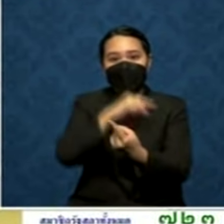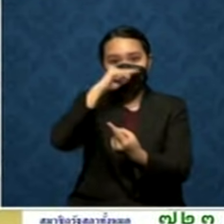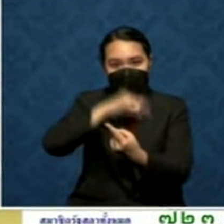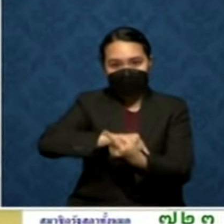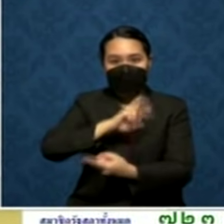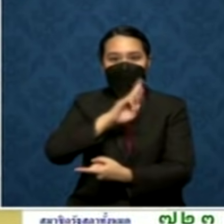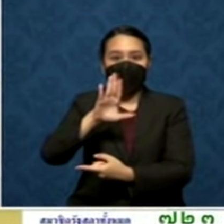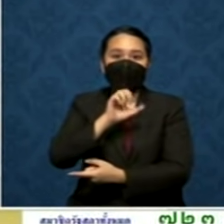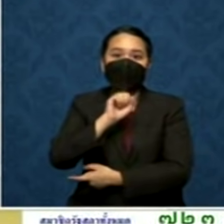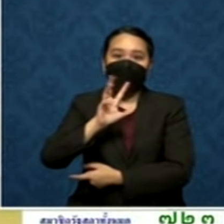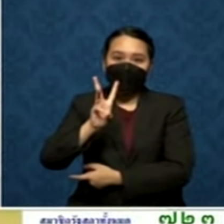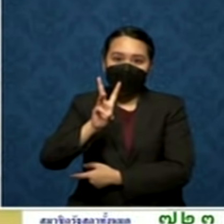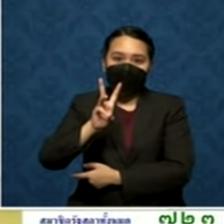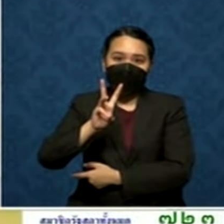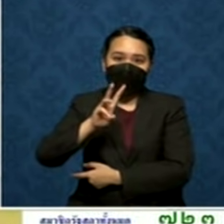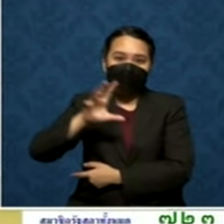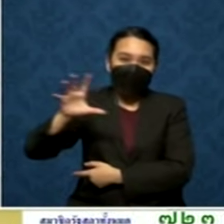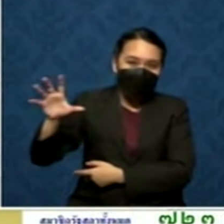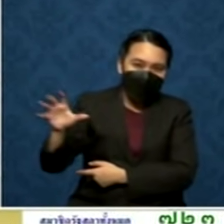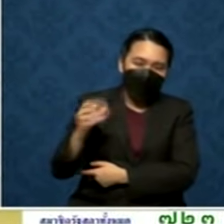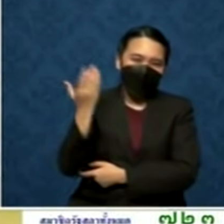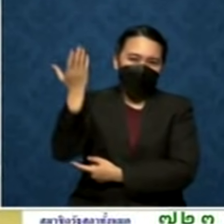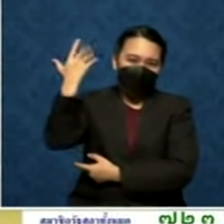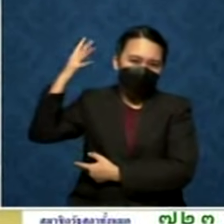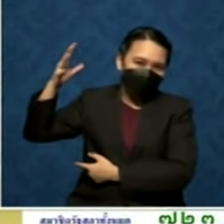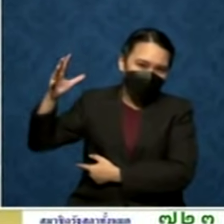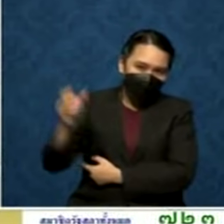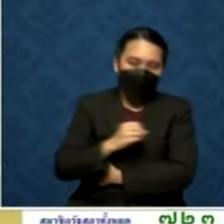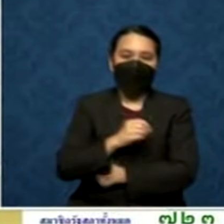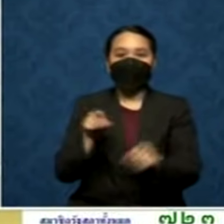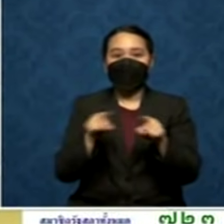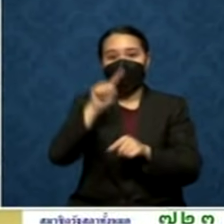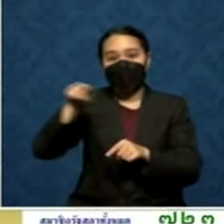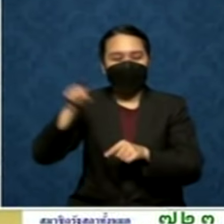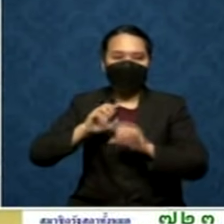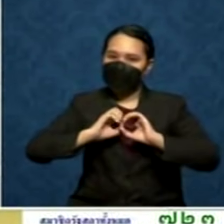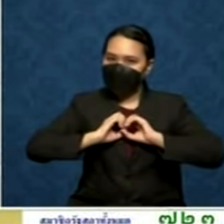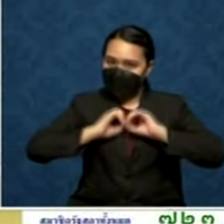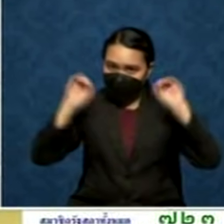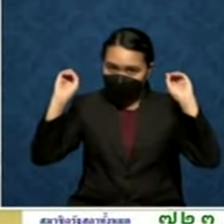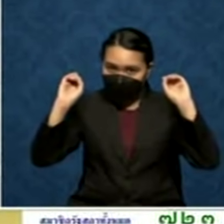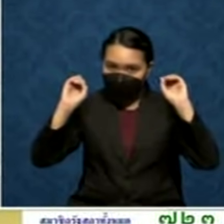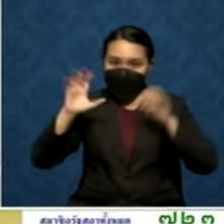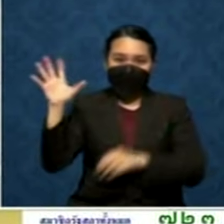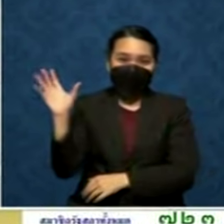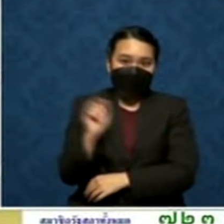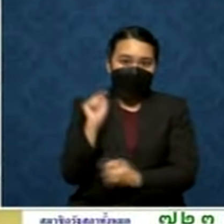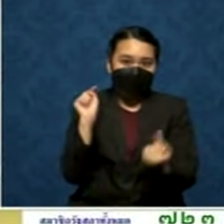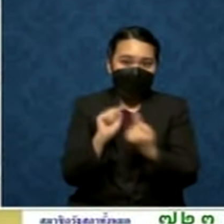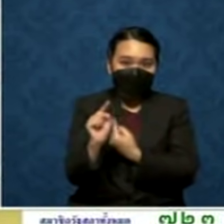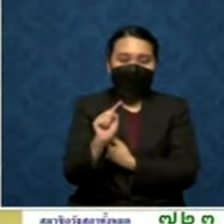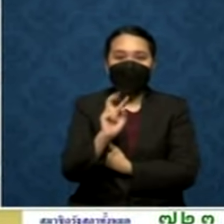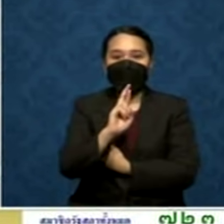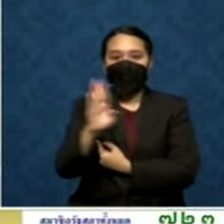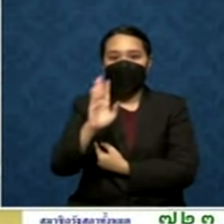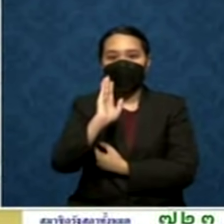วุฒิสภาไม่ได้มีที่มารากฐานจากประวัติศาสตร์เหมือนในประเทศอังกฤษแล้วก็ไม่ได้มีที่มาจากระบบการปกครอง